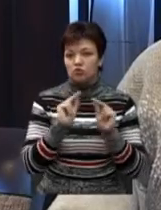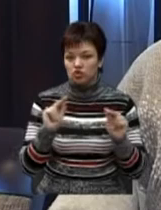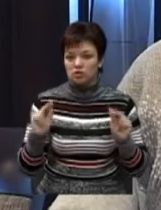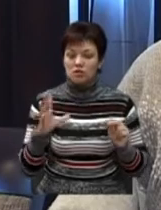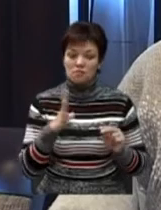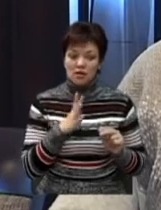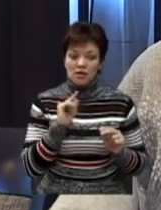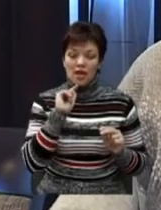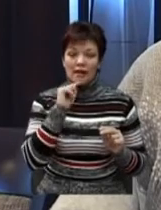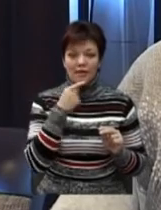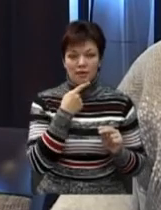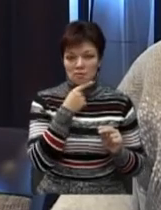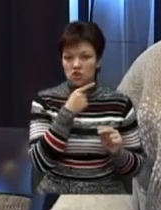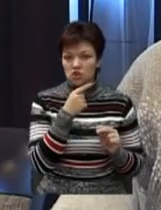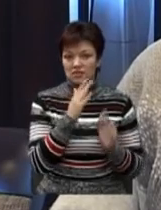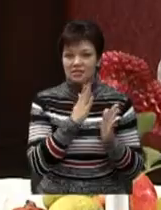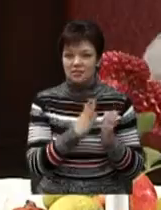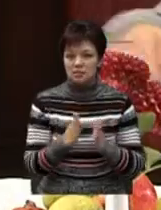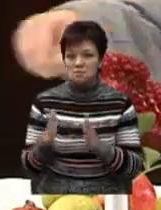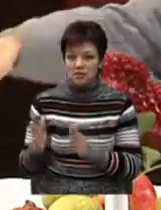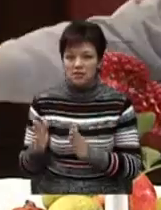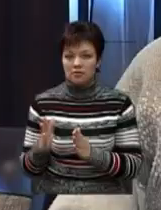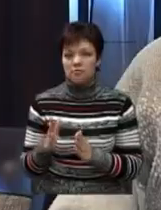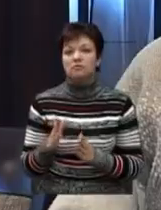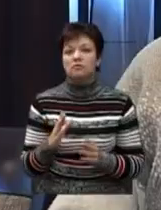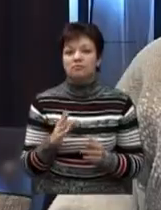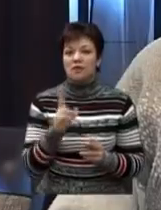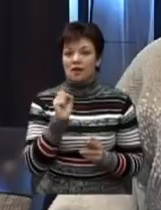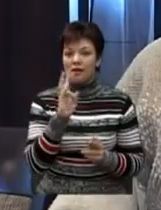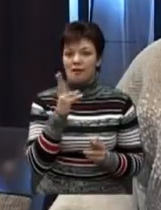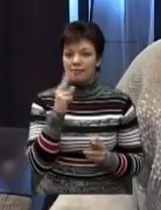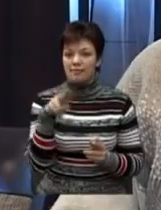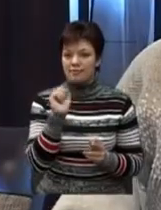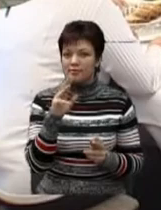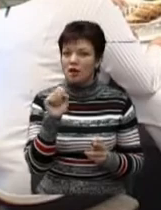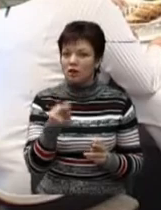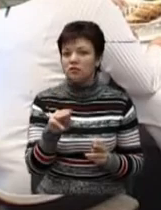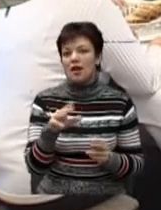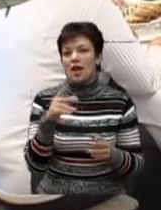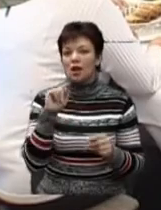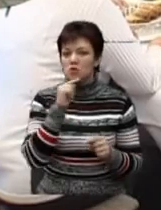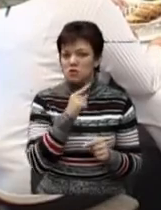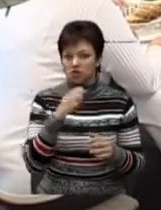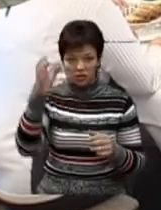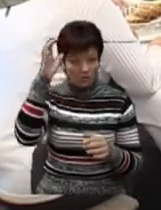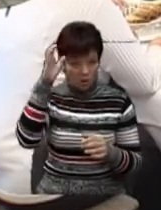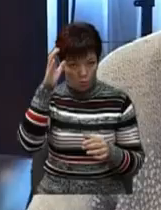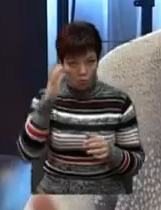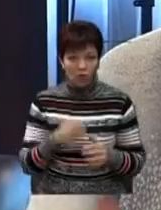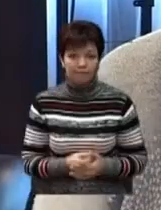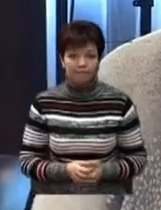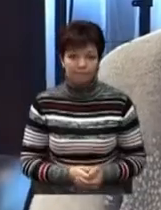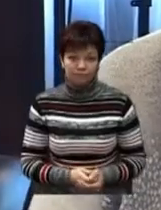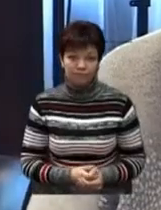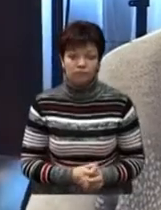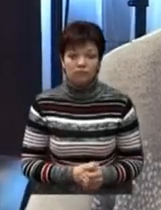преподавал экономические дисциплины. Но вы кандидат экономических наук. Кандидат экономических наук. Вот я сегодня вышел из дому, да,